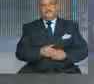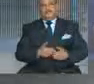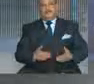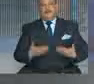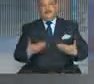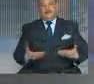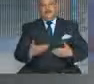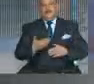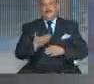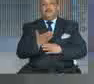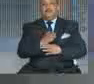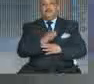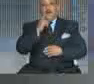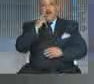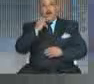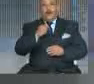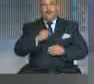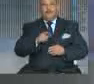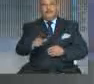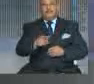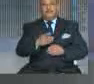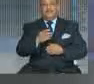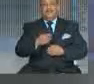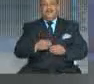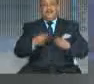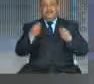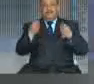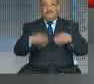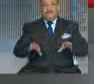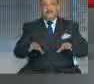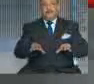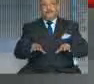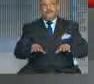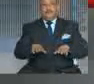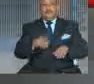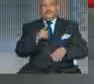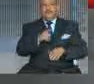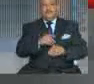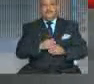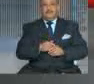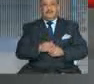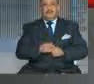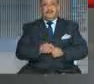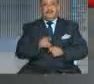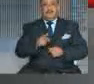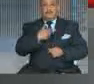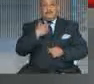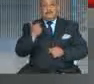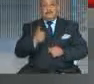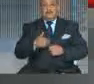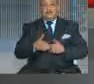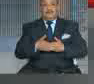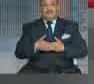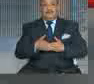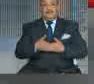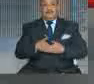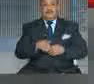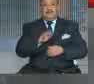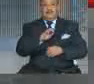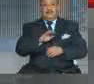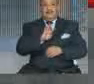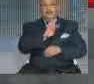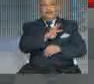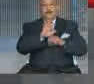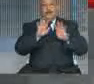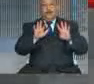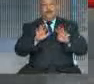ورد علينا خبر ضياع فيصل الشرقي البالغ من العمر 49 سنة، غادر محل سكناه يوم